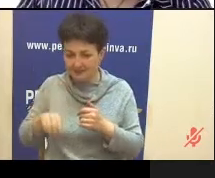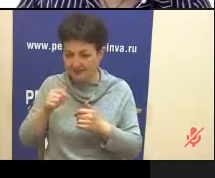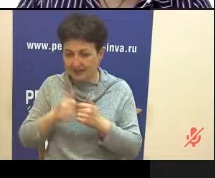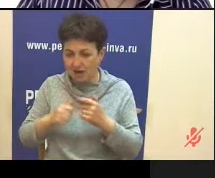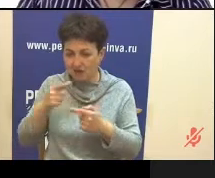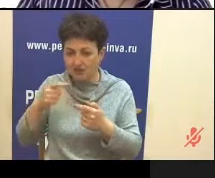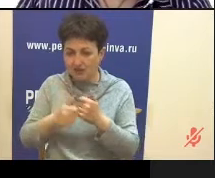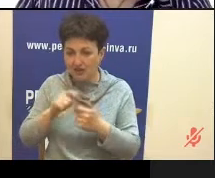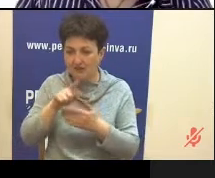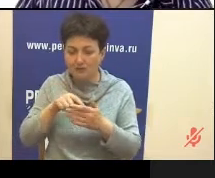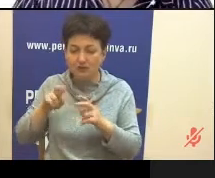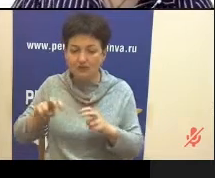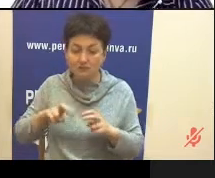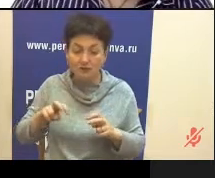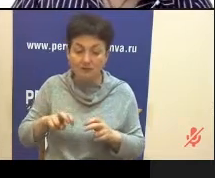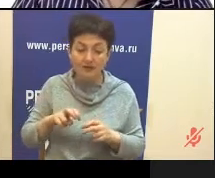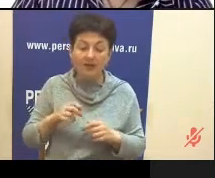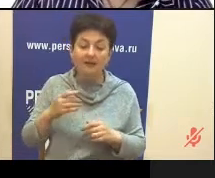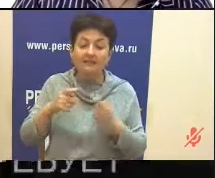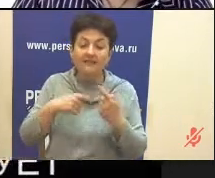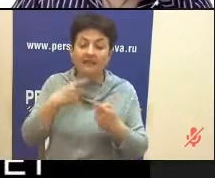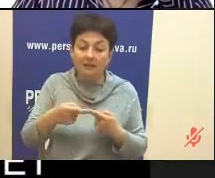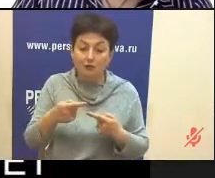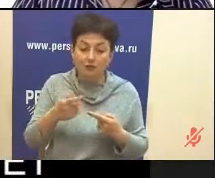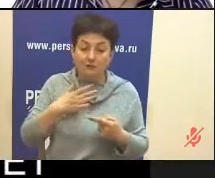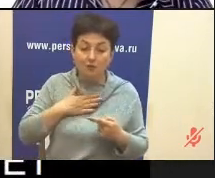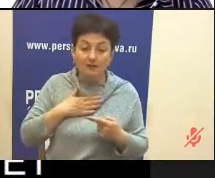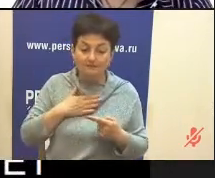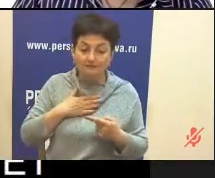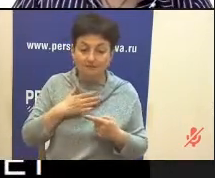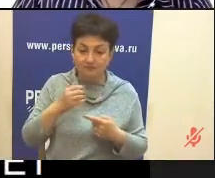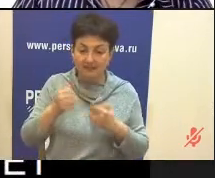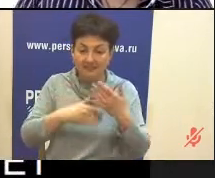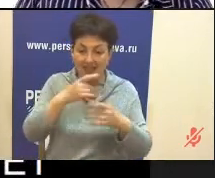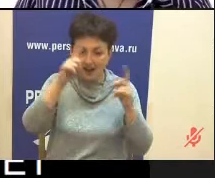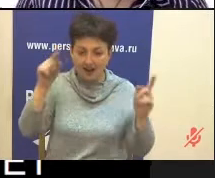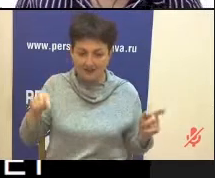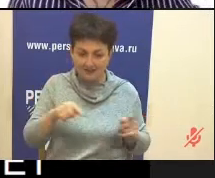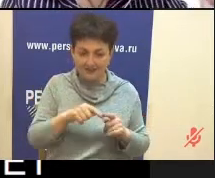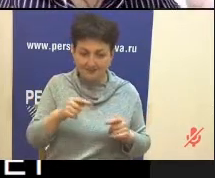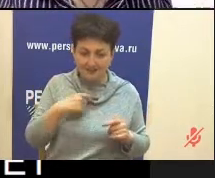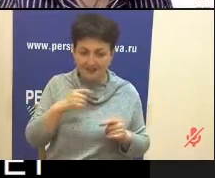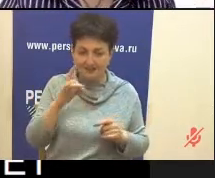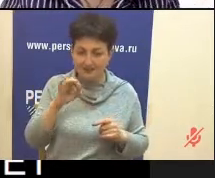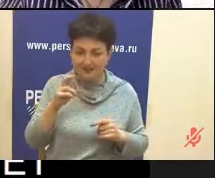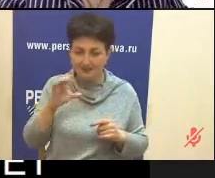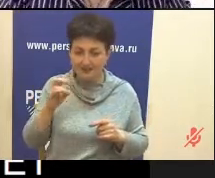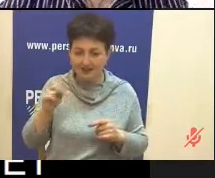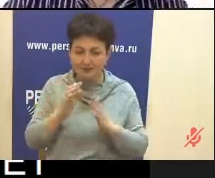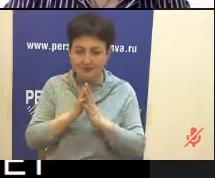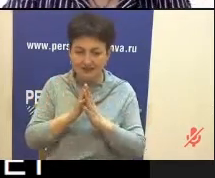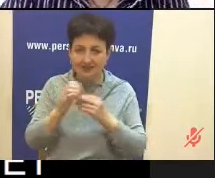вопросы разберем. Следующий мой Видите, мои слайды, меня специально